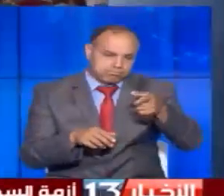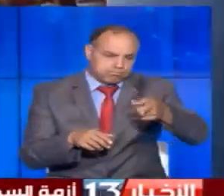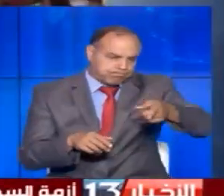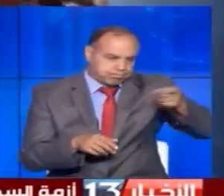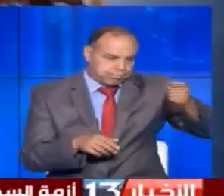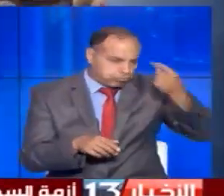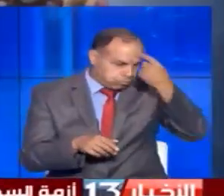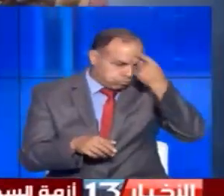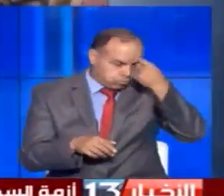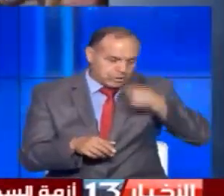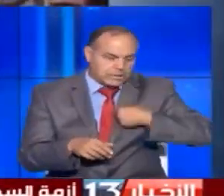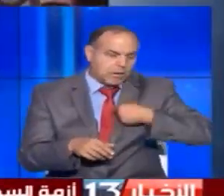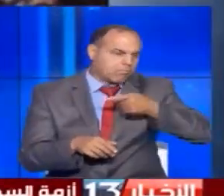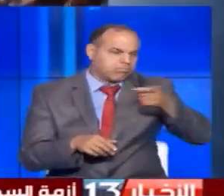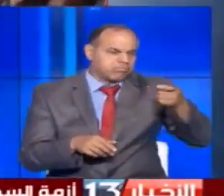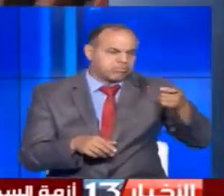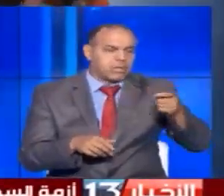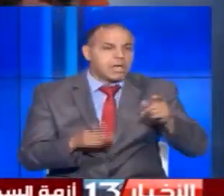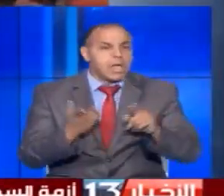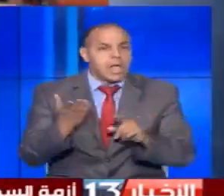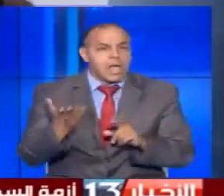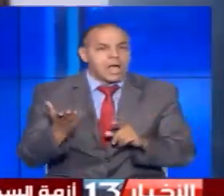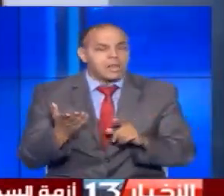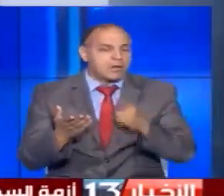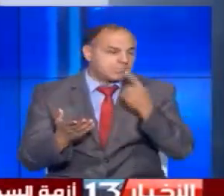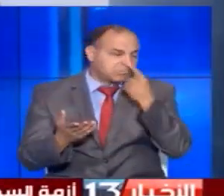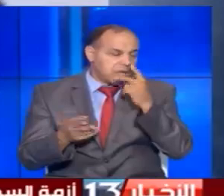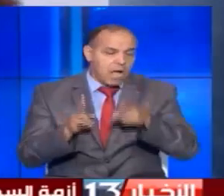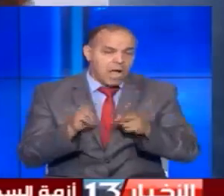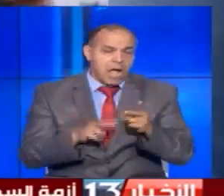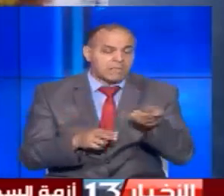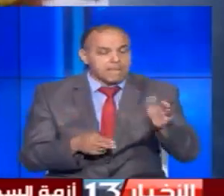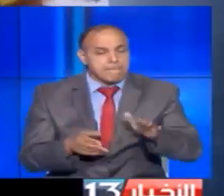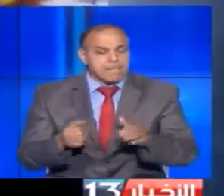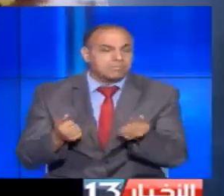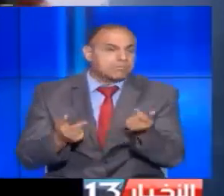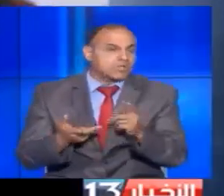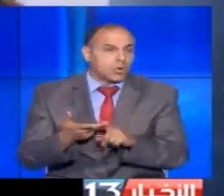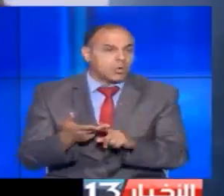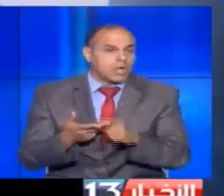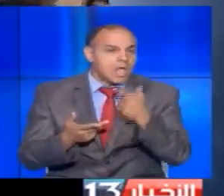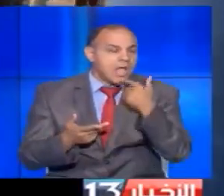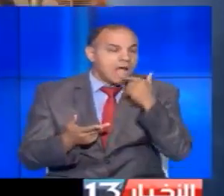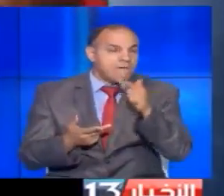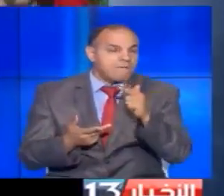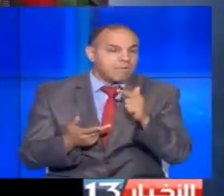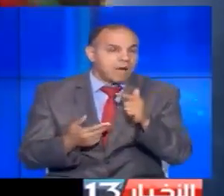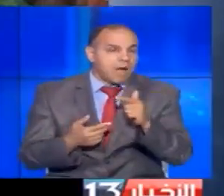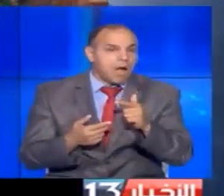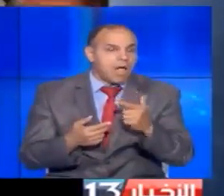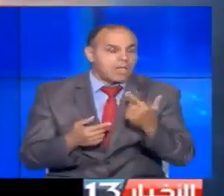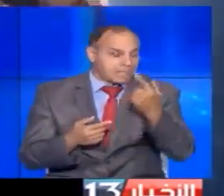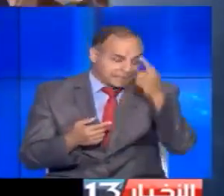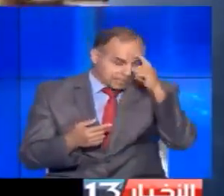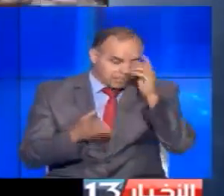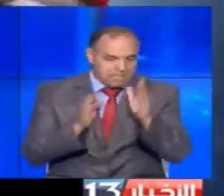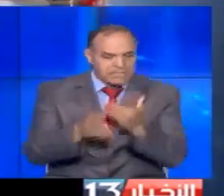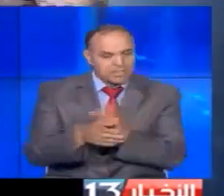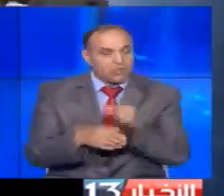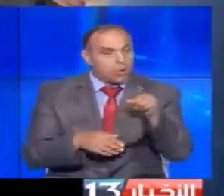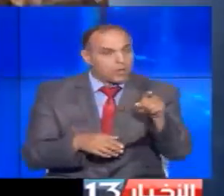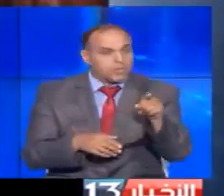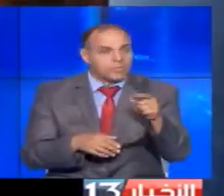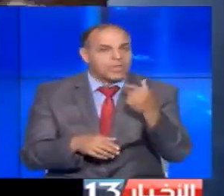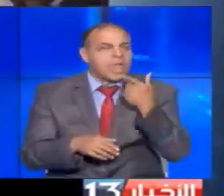في الراس والصدر مشيره الى احتمال ارتفاع عدد الضحايا في ظل وجود اصابات حرجه ب مستشفى المدينه